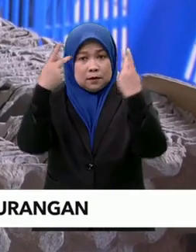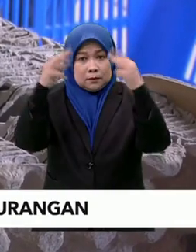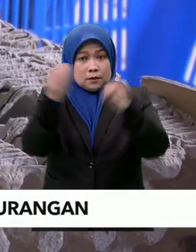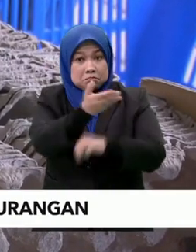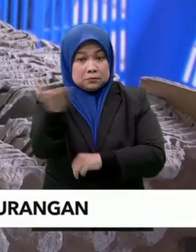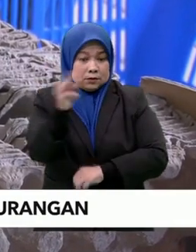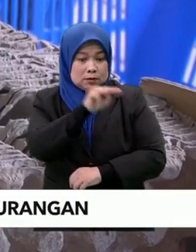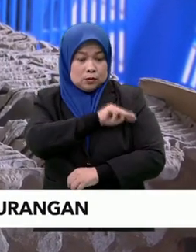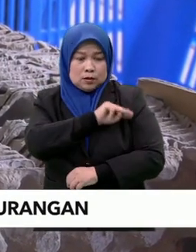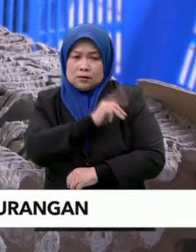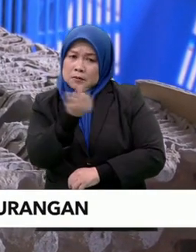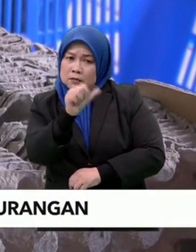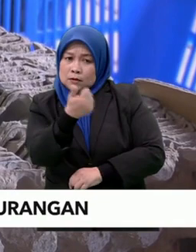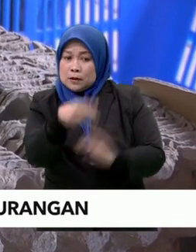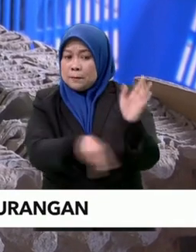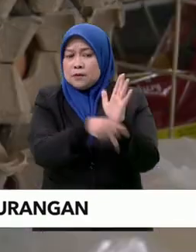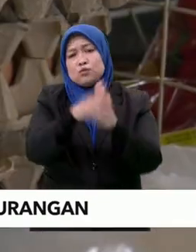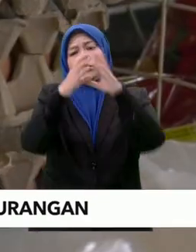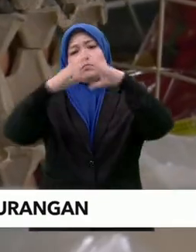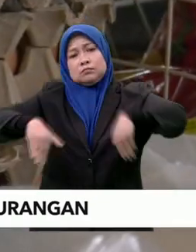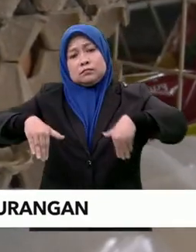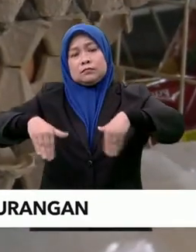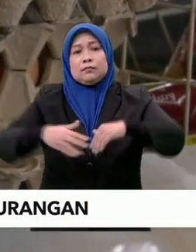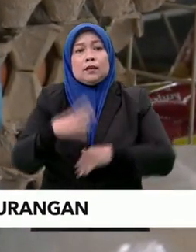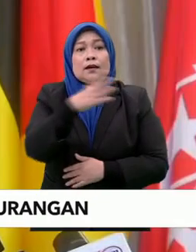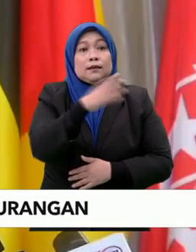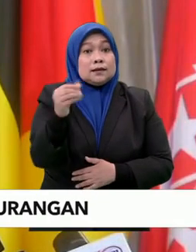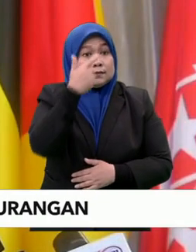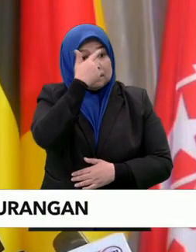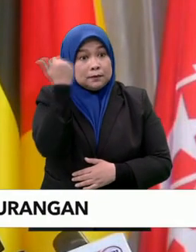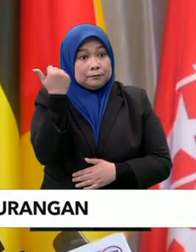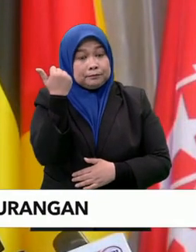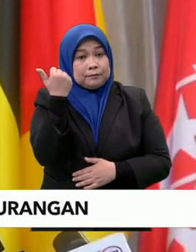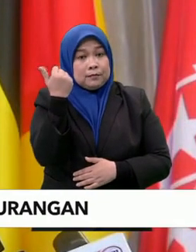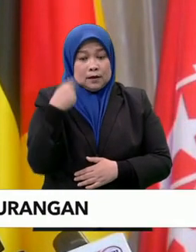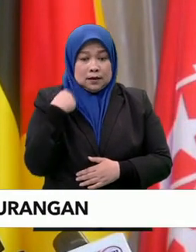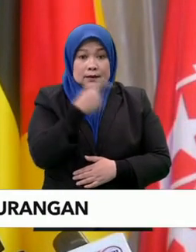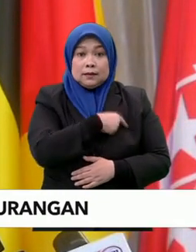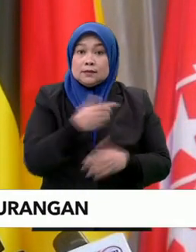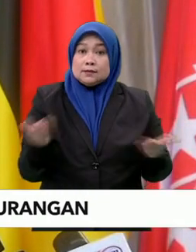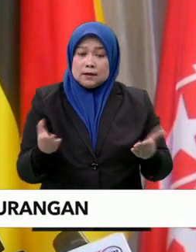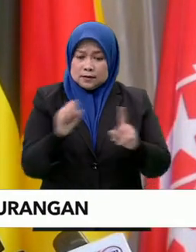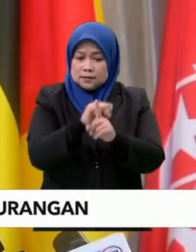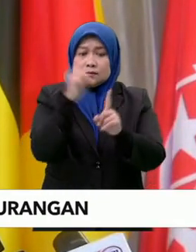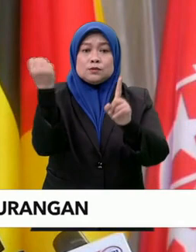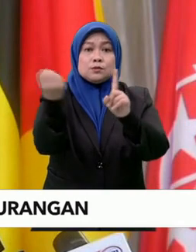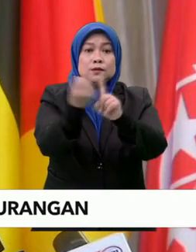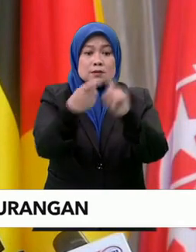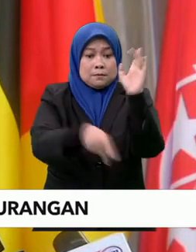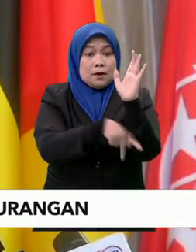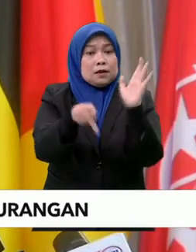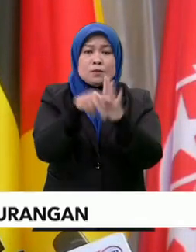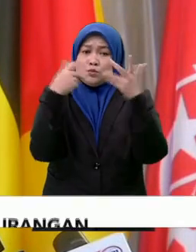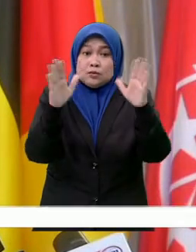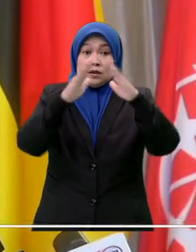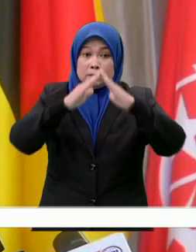menteri dan Menteri Keuangan memandangkan paling telah dibubarkan dan oleh karena kita berada dalam situasi Palingan